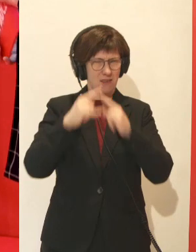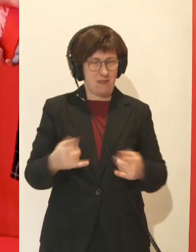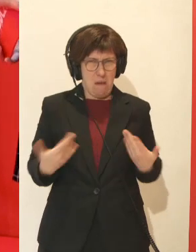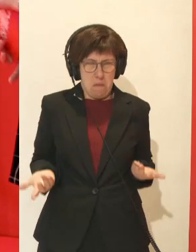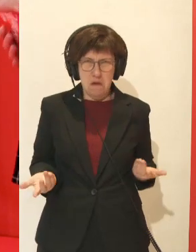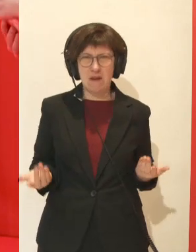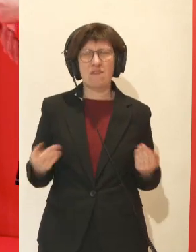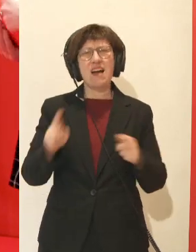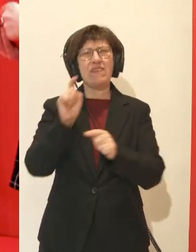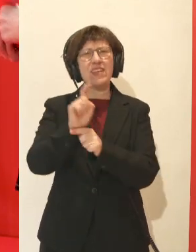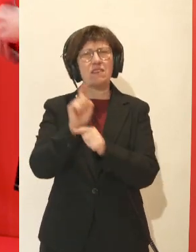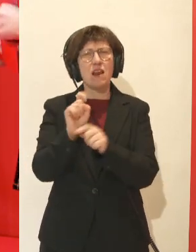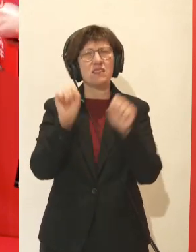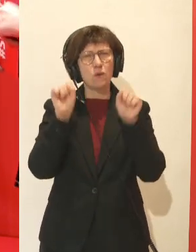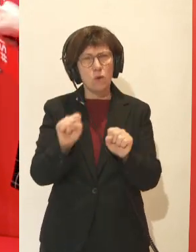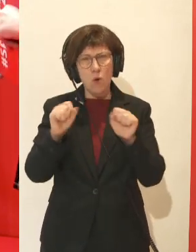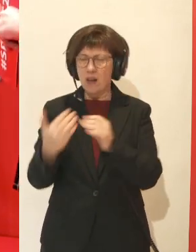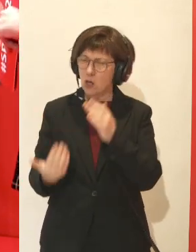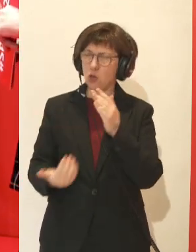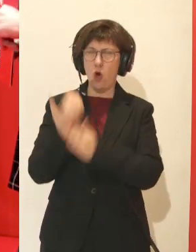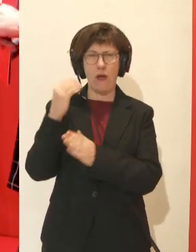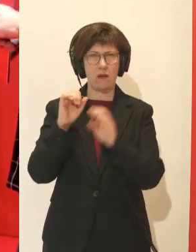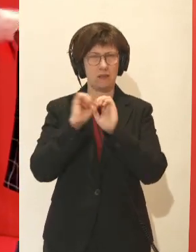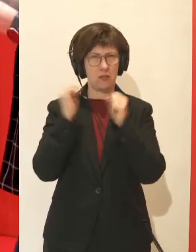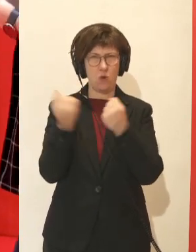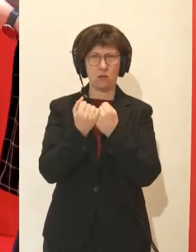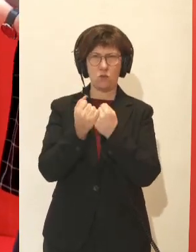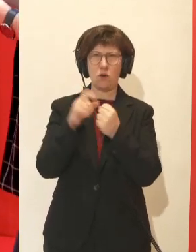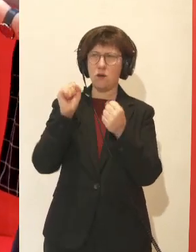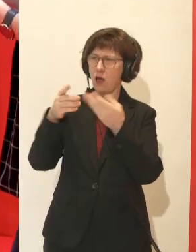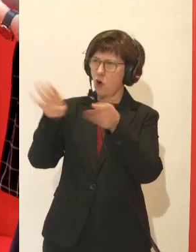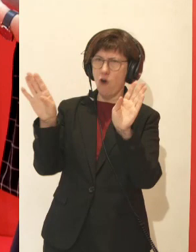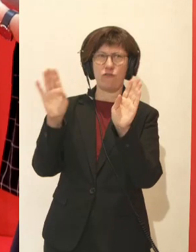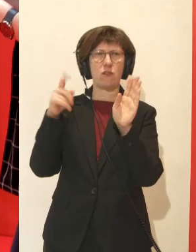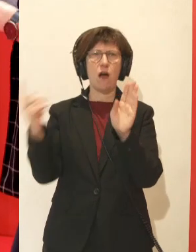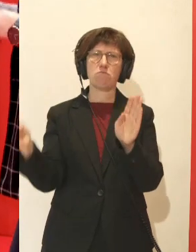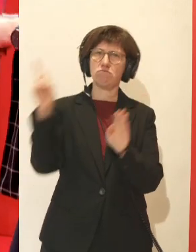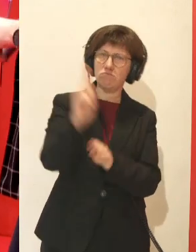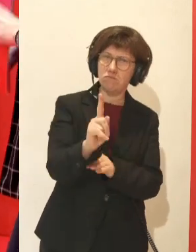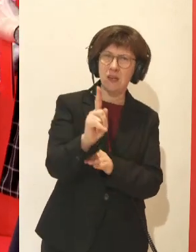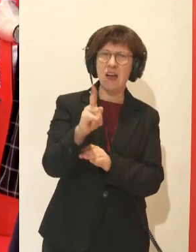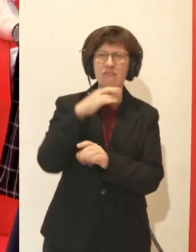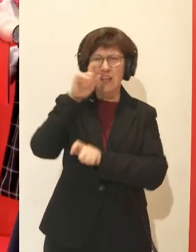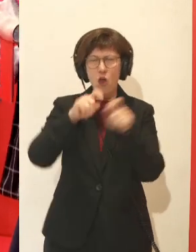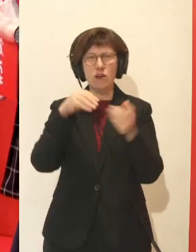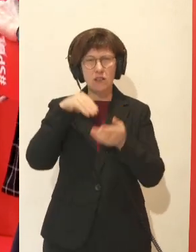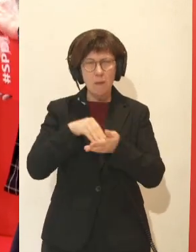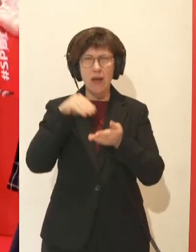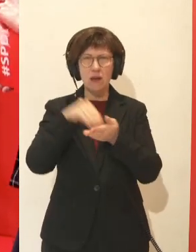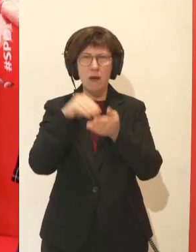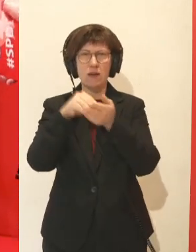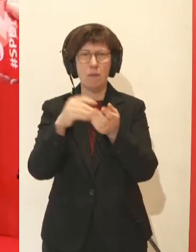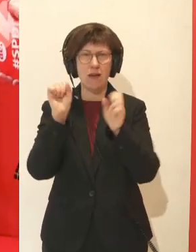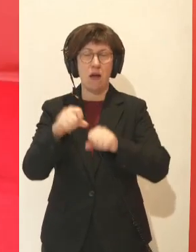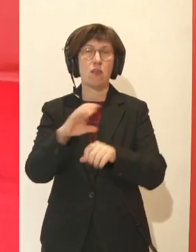die Digitalisierung ermöglicht ganz viele Punkte auch, wo wir uns öffnen können, wo wir dafür sorgen können, dass viele Leute mit dabei sind. Und